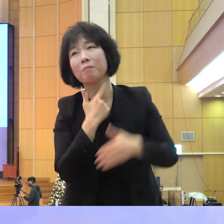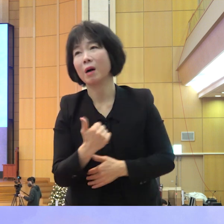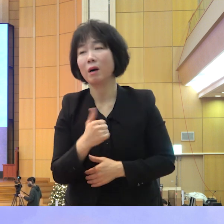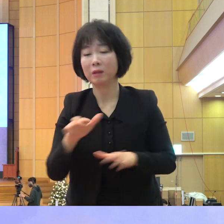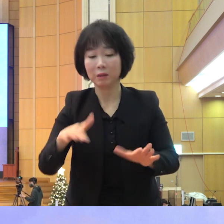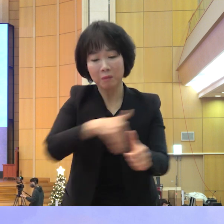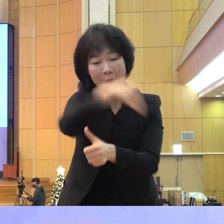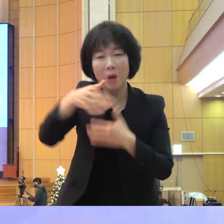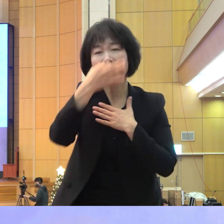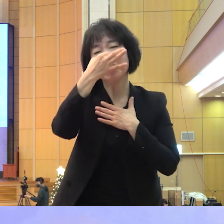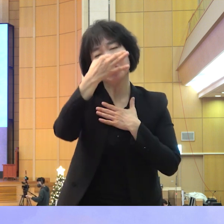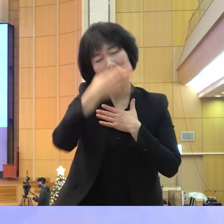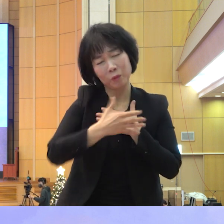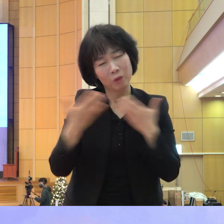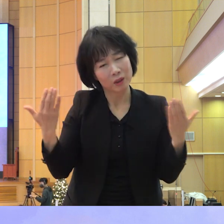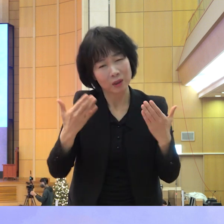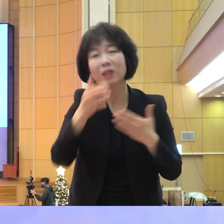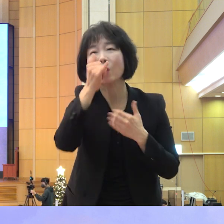힘든 일도 있고